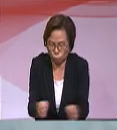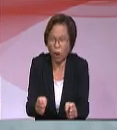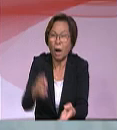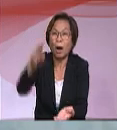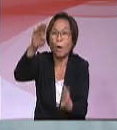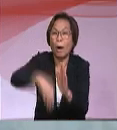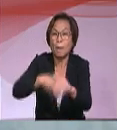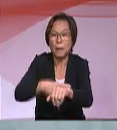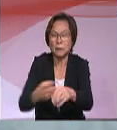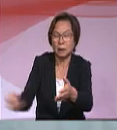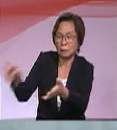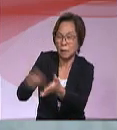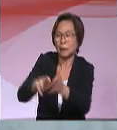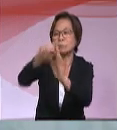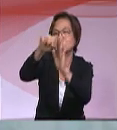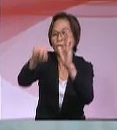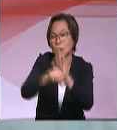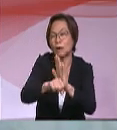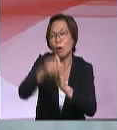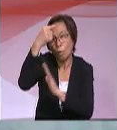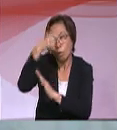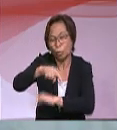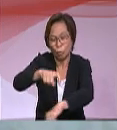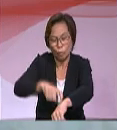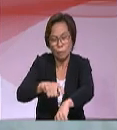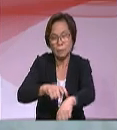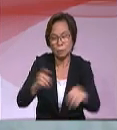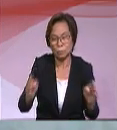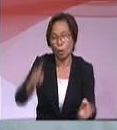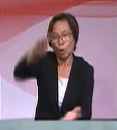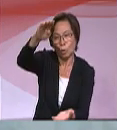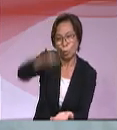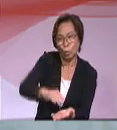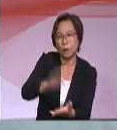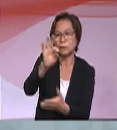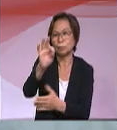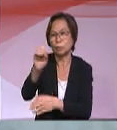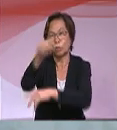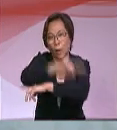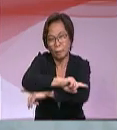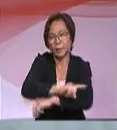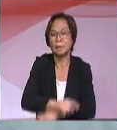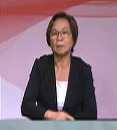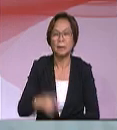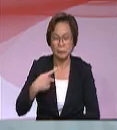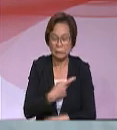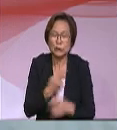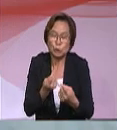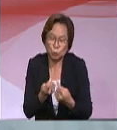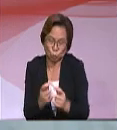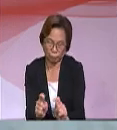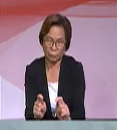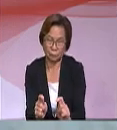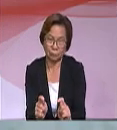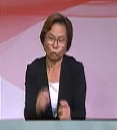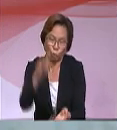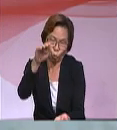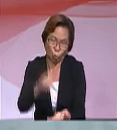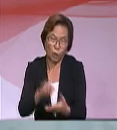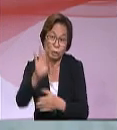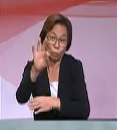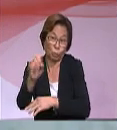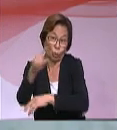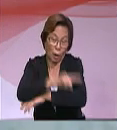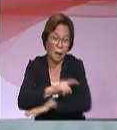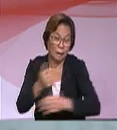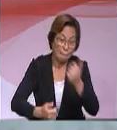sebagai pendaftaran bersyarat untuk tempoh kurang pada 90 hari. Itu yang kita akan cuba. Tetapi apa yang